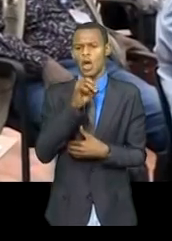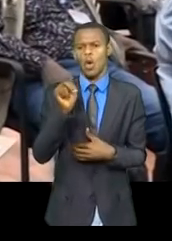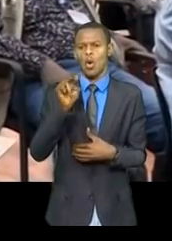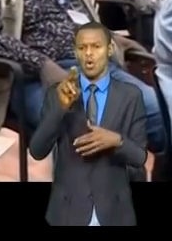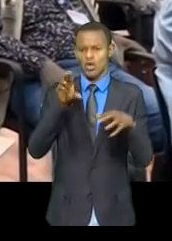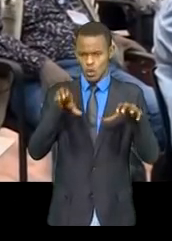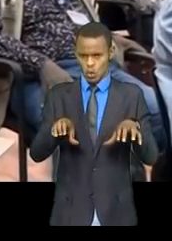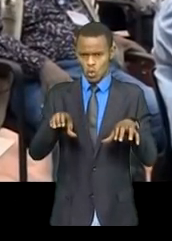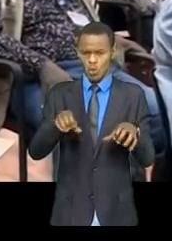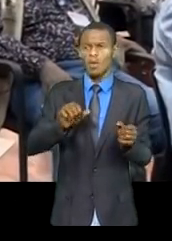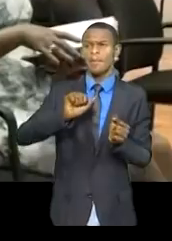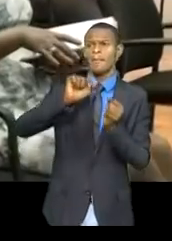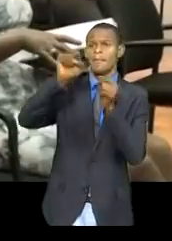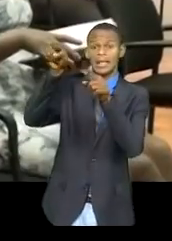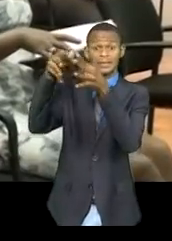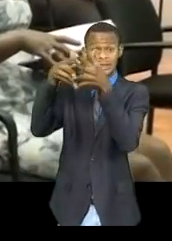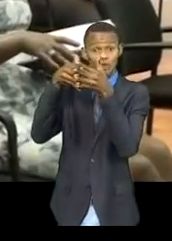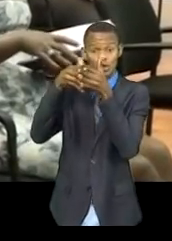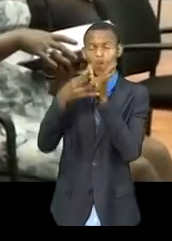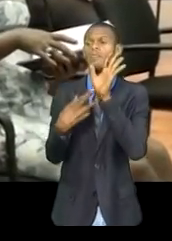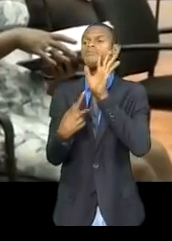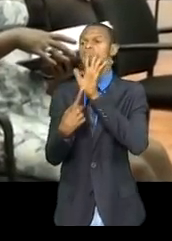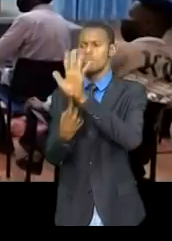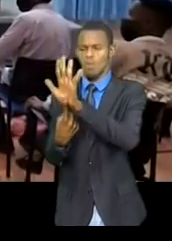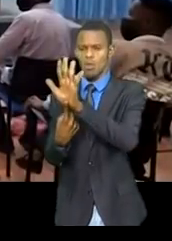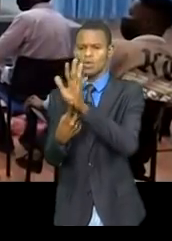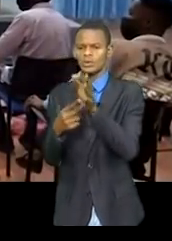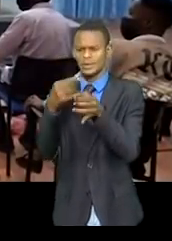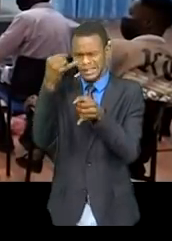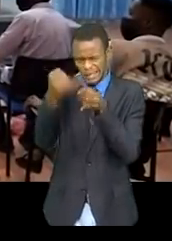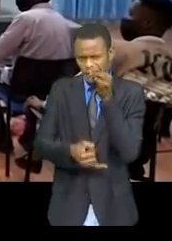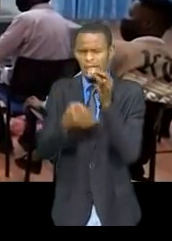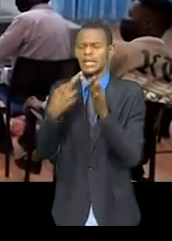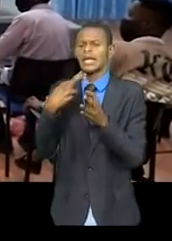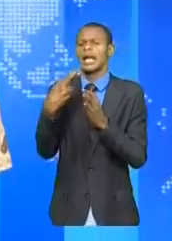leur présenter le dernier rapport général de la situation qui prévaut en RDC.